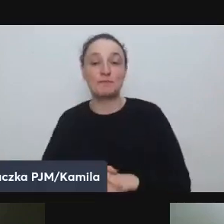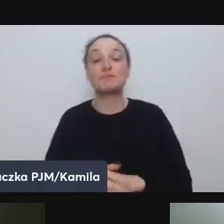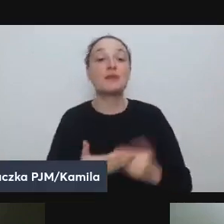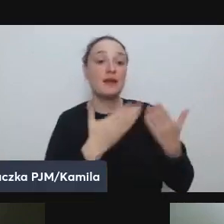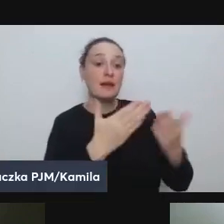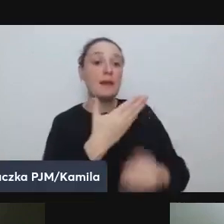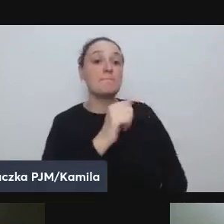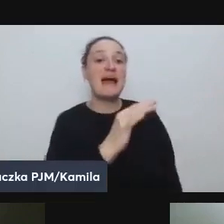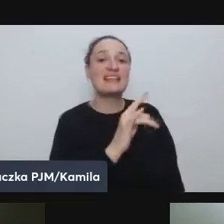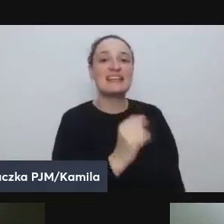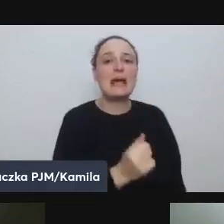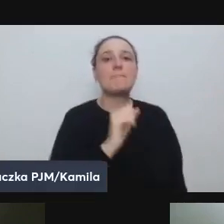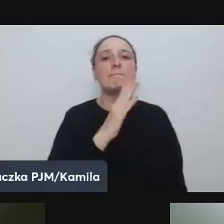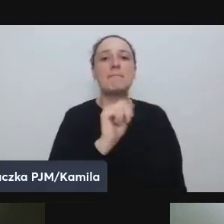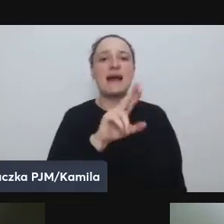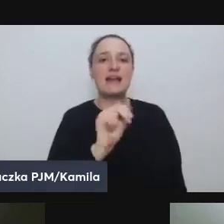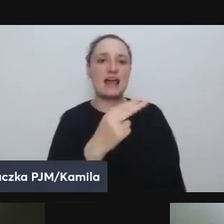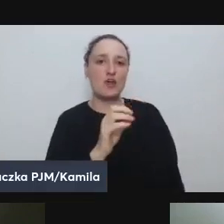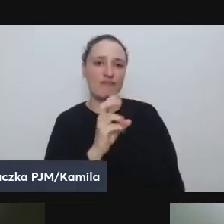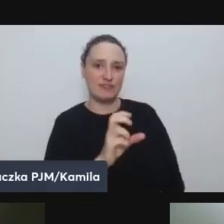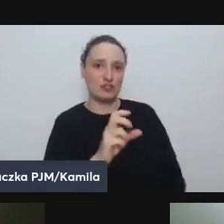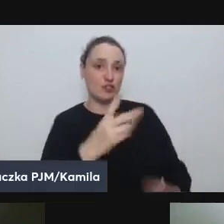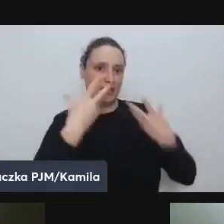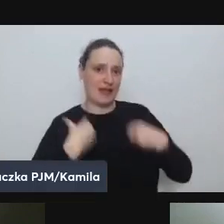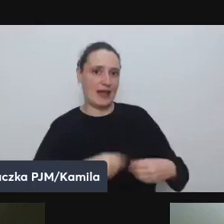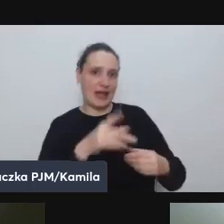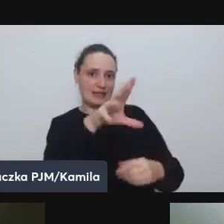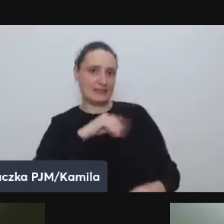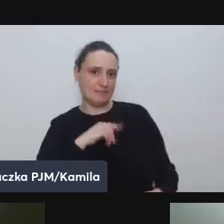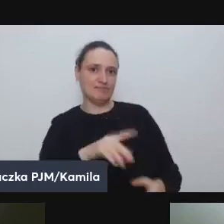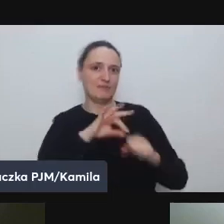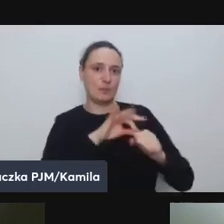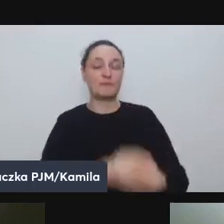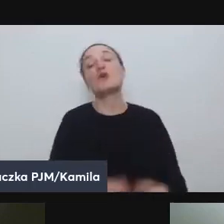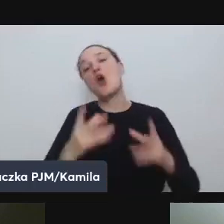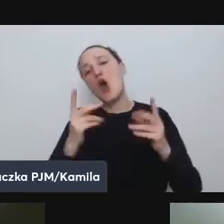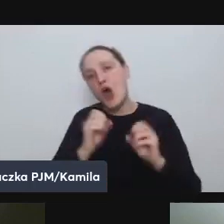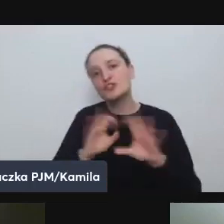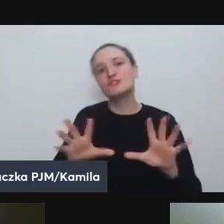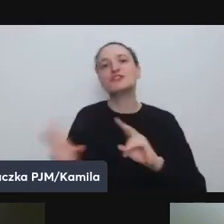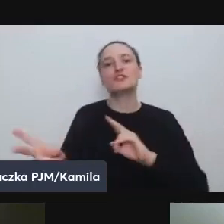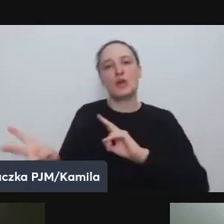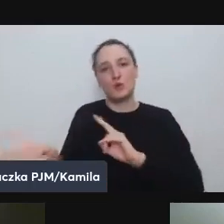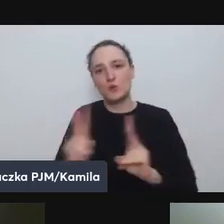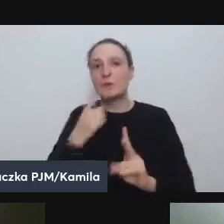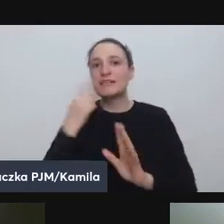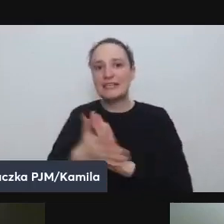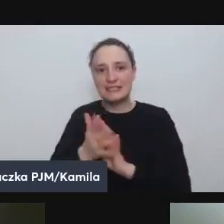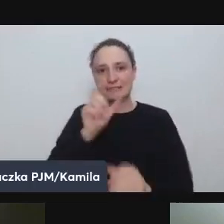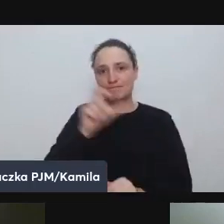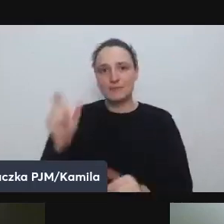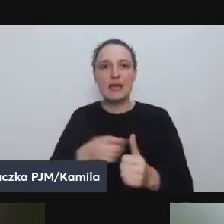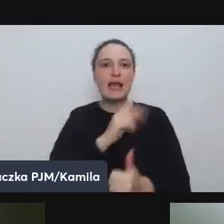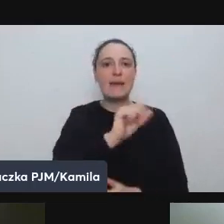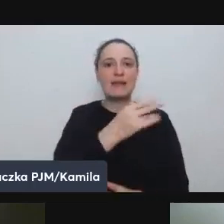Baranowicz z Fundacji i razem będziemy ten webinar współprowadziły i oczywiście są z nami osoby tłumaczące na polski język migowy, Kamila